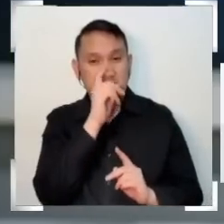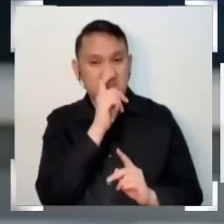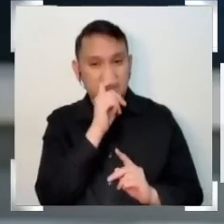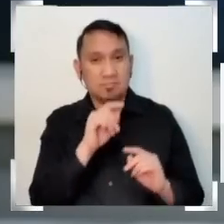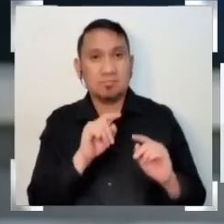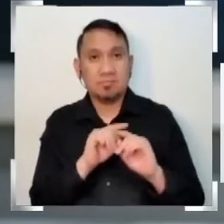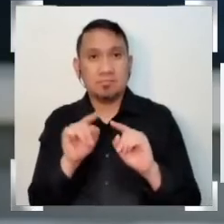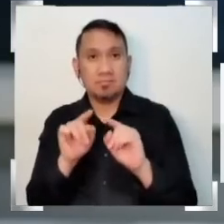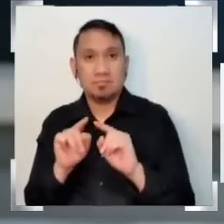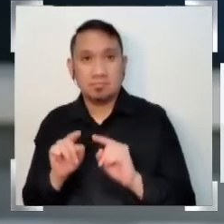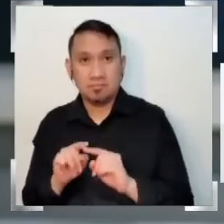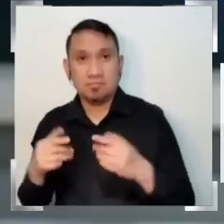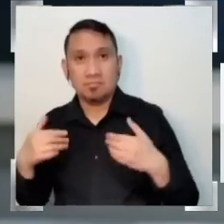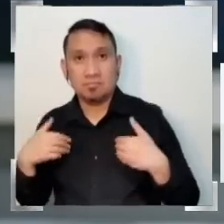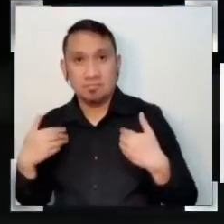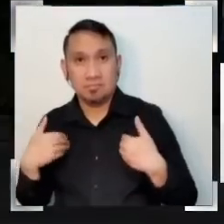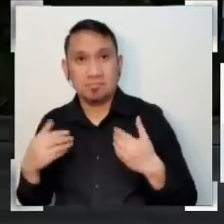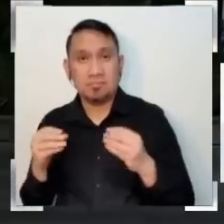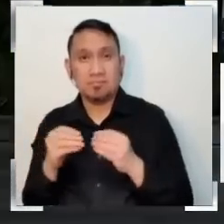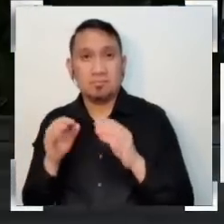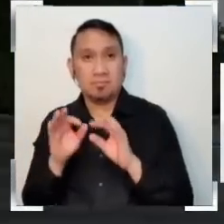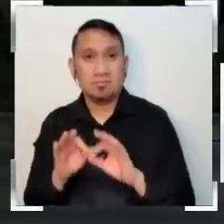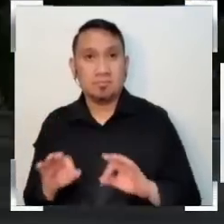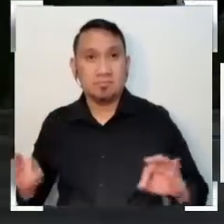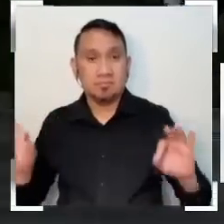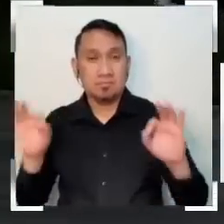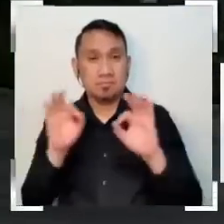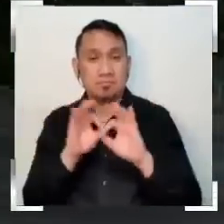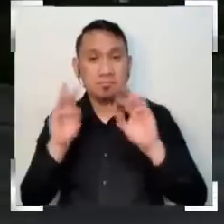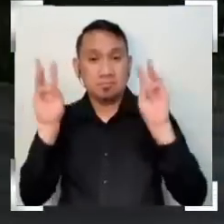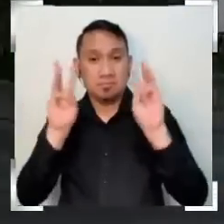ang kahalagahan ng weather reports.